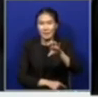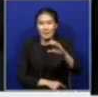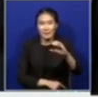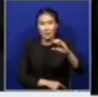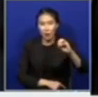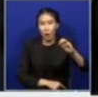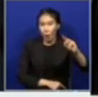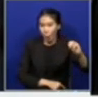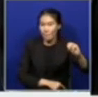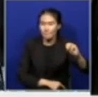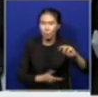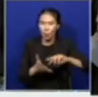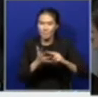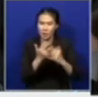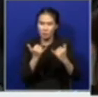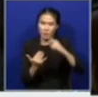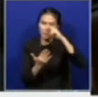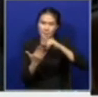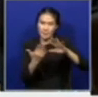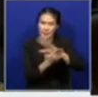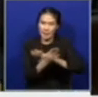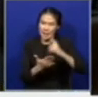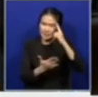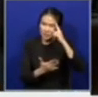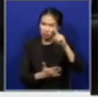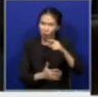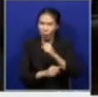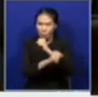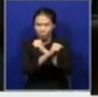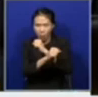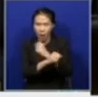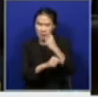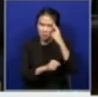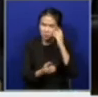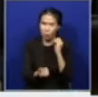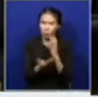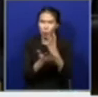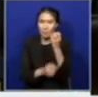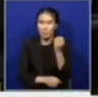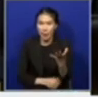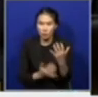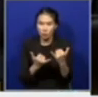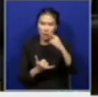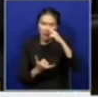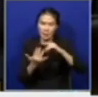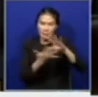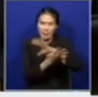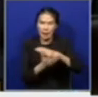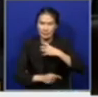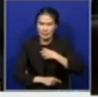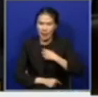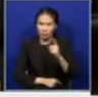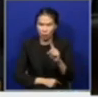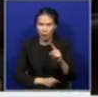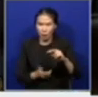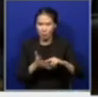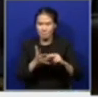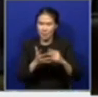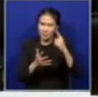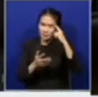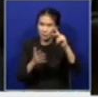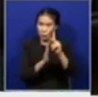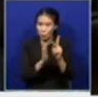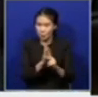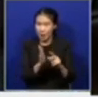แรงงานการคุ้มครองการลงทุนการเปิดให้เอกชนต่างชาติเข้ามาแข่งขันในรัฐวิสาหกิจแล้วก็พาณิชย์อิเล็กทรอนิกส์หรือเรา